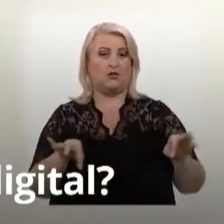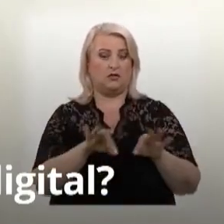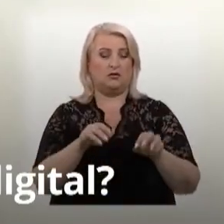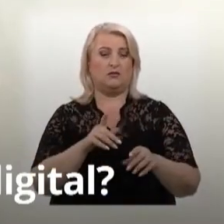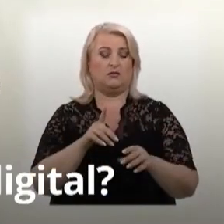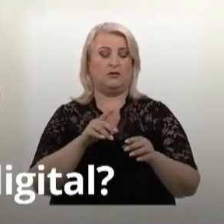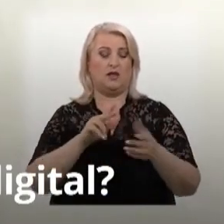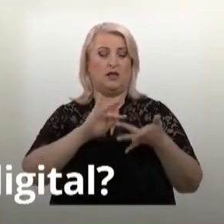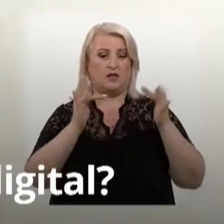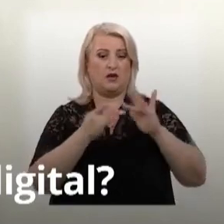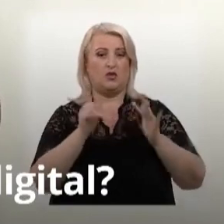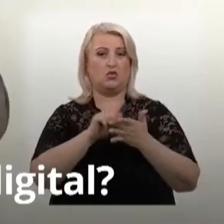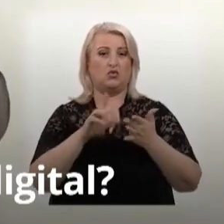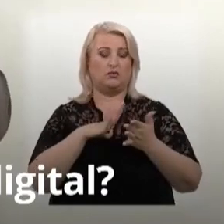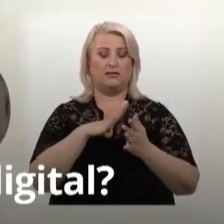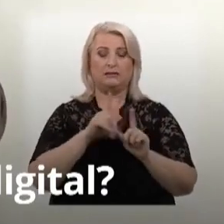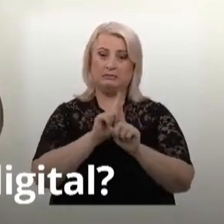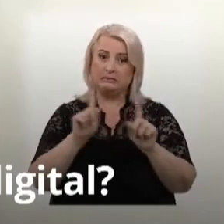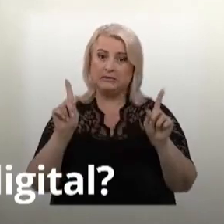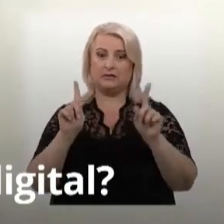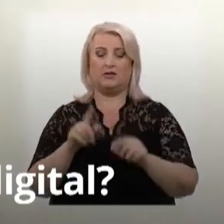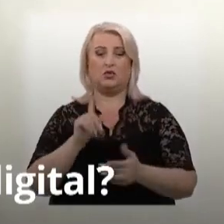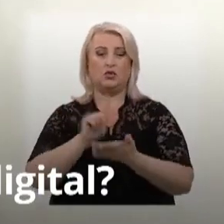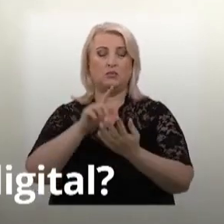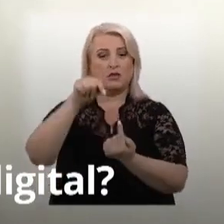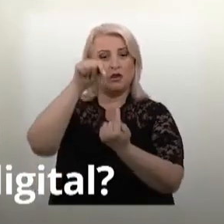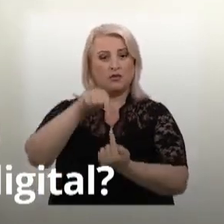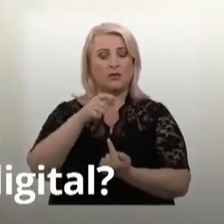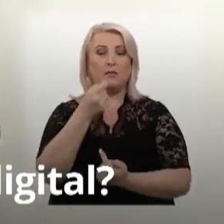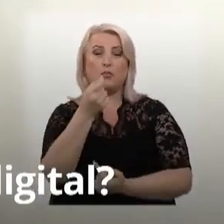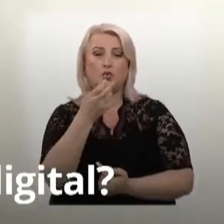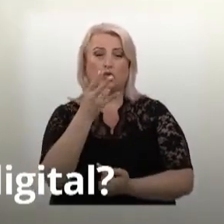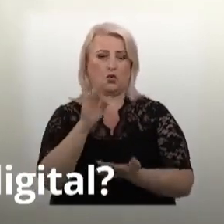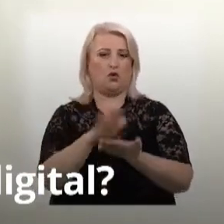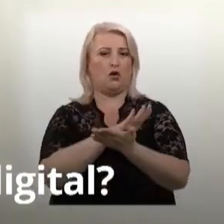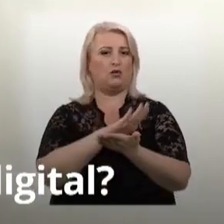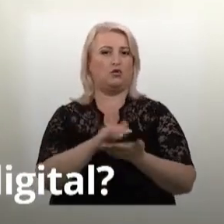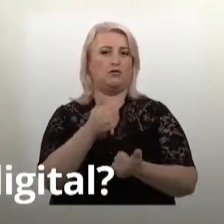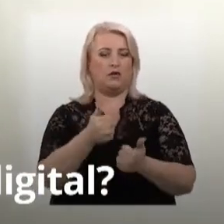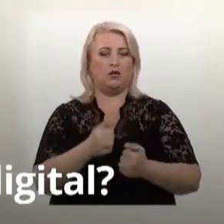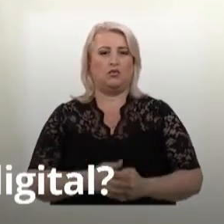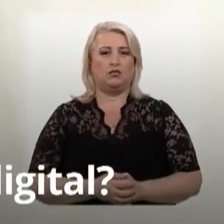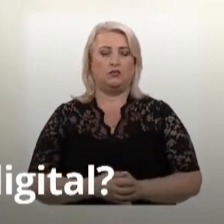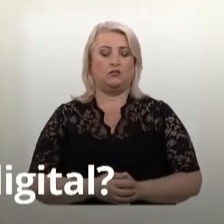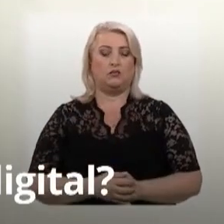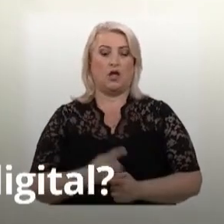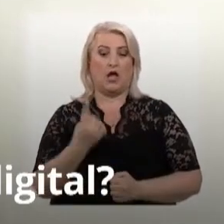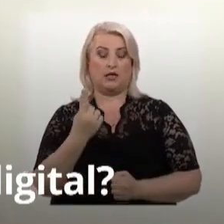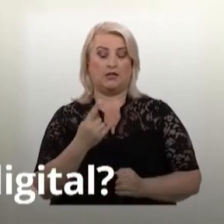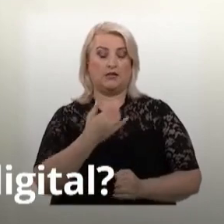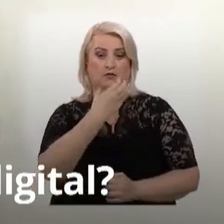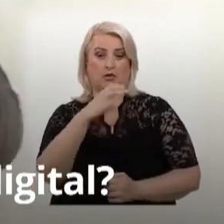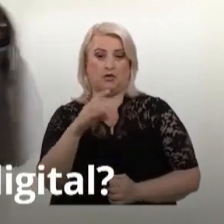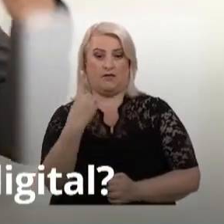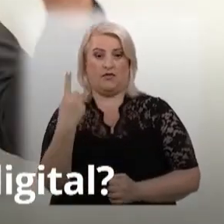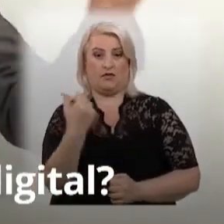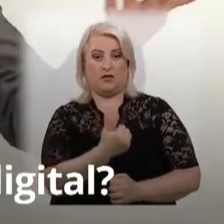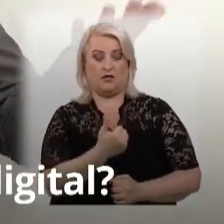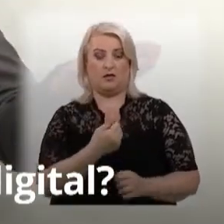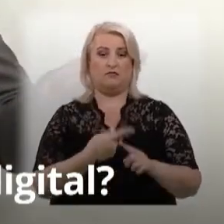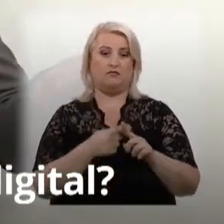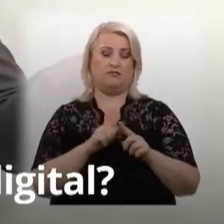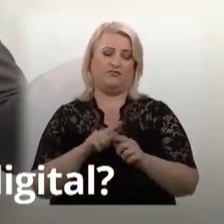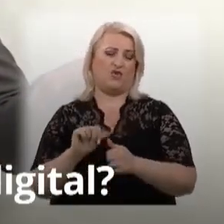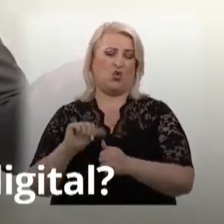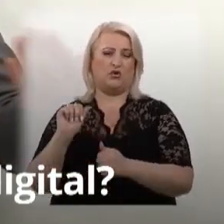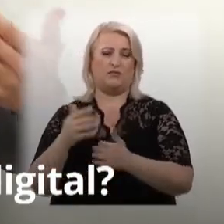fie adaptată cele audiențe să fie puțin de calitativ acuma pe Facebook o postare pe săptămână în medie facem excepție